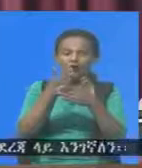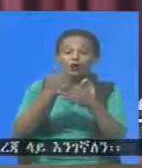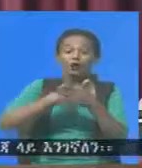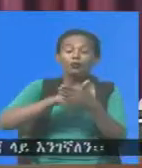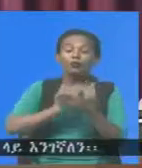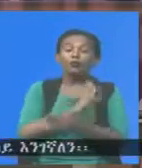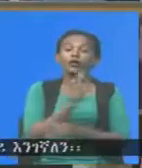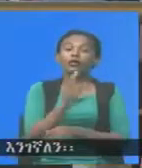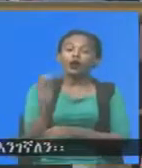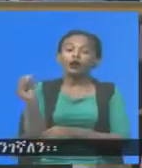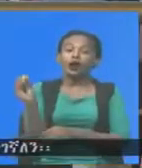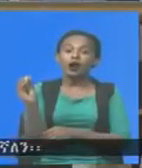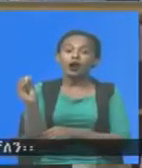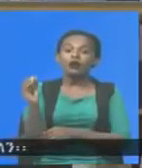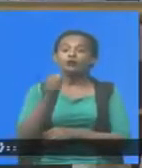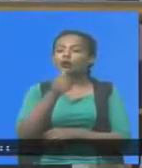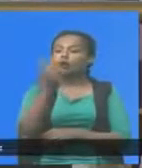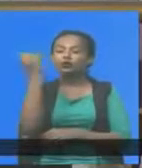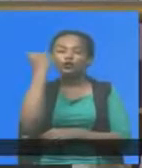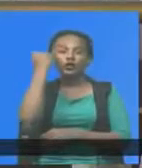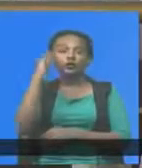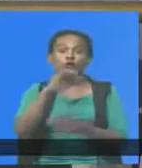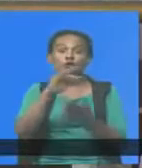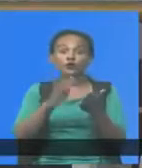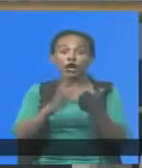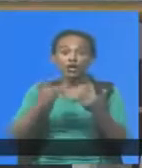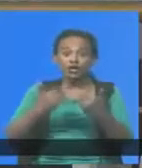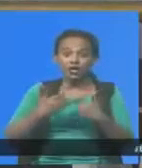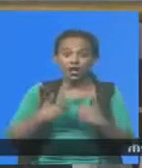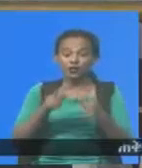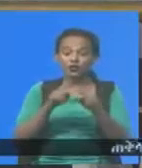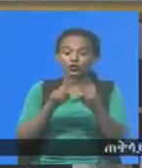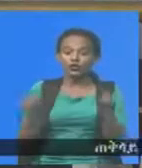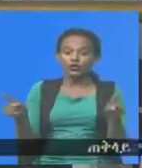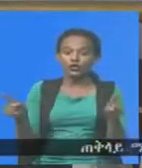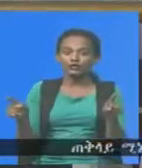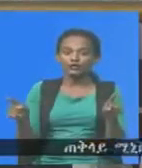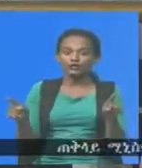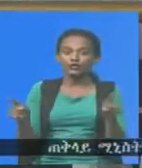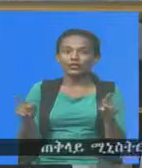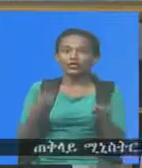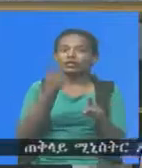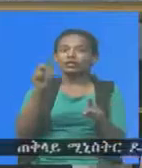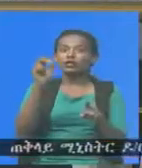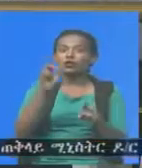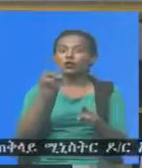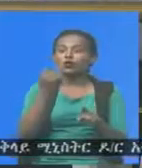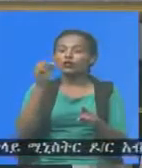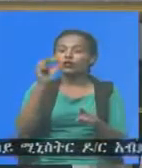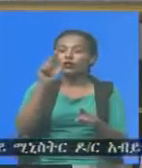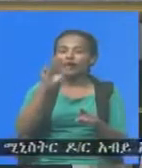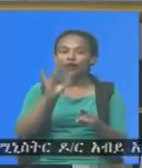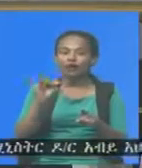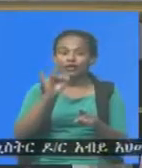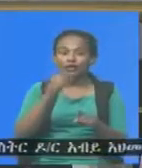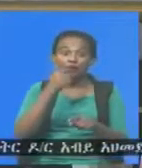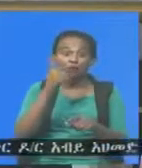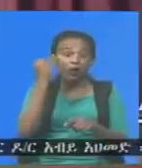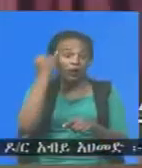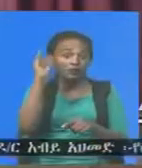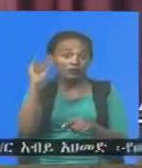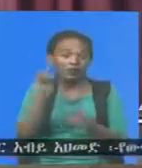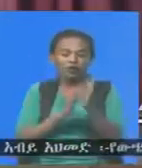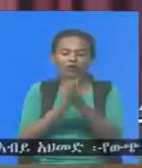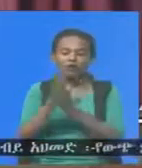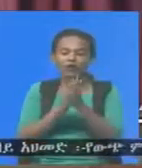በእኛና በሌሎቹ ሀሳቦች መካከል ያለው ልዩነት ኒዮ ሊብራል የሚባለው ሀሳብ ፍላጎትና